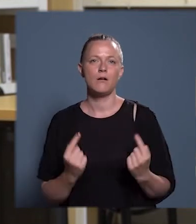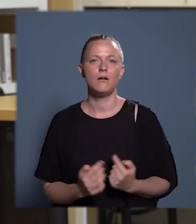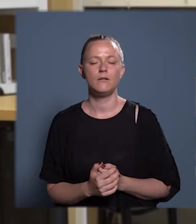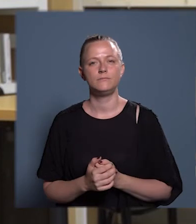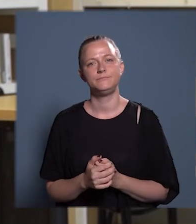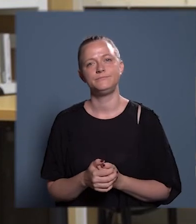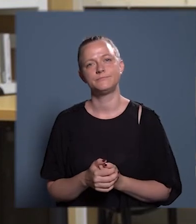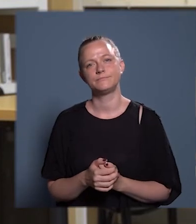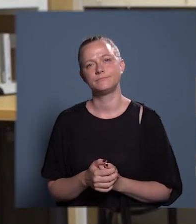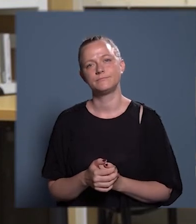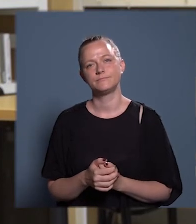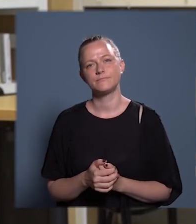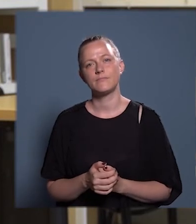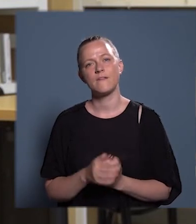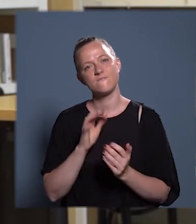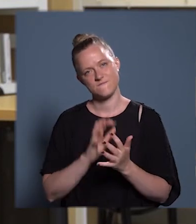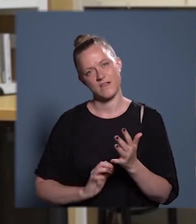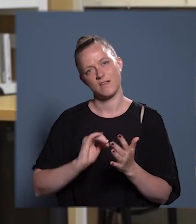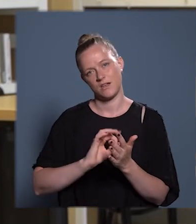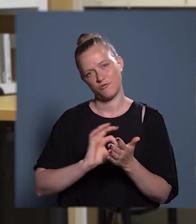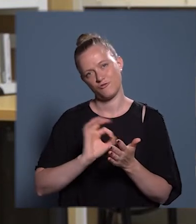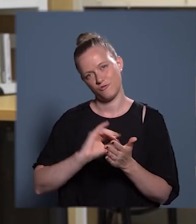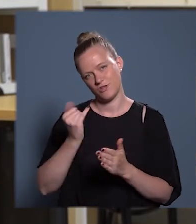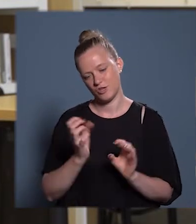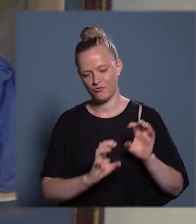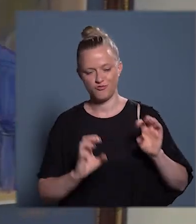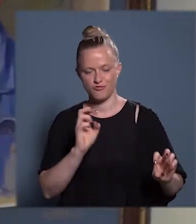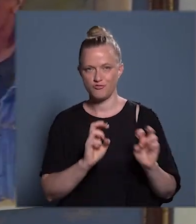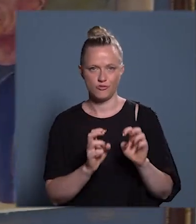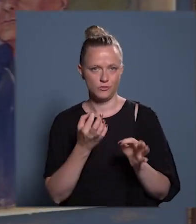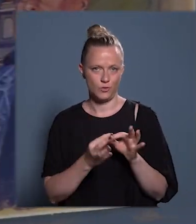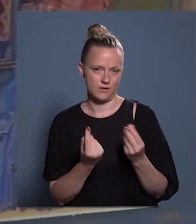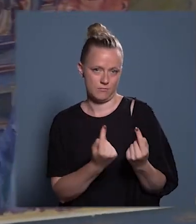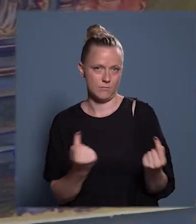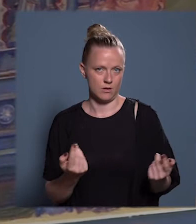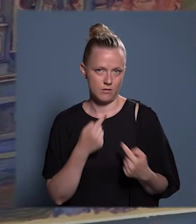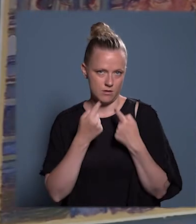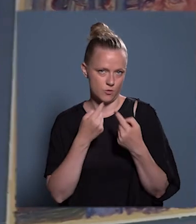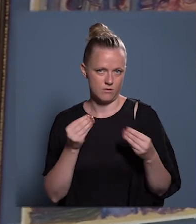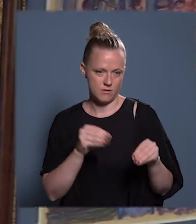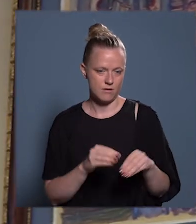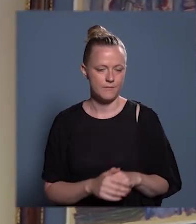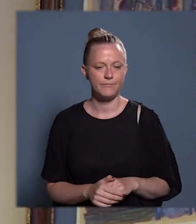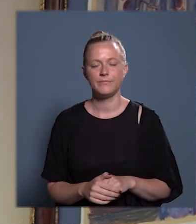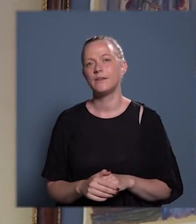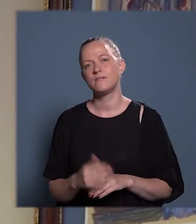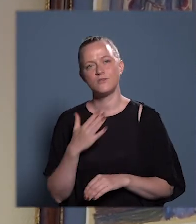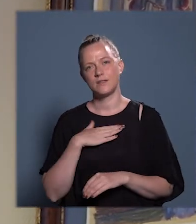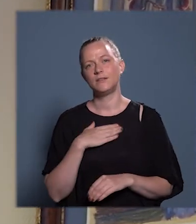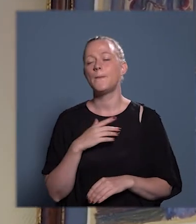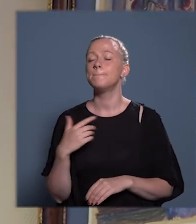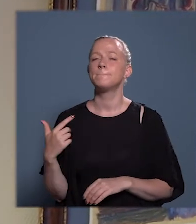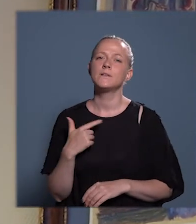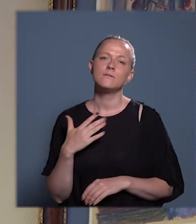a verset, és azt nagyon szerettem. Mindkettőnknek nagyon kedves